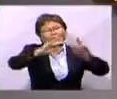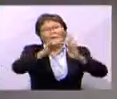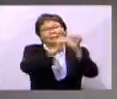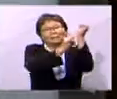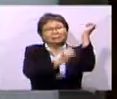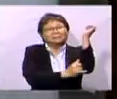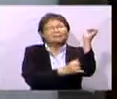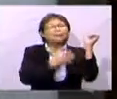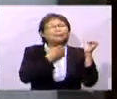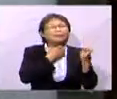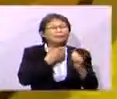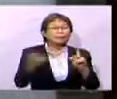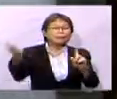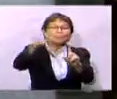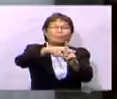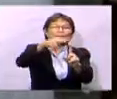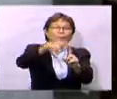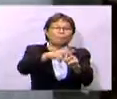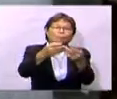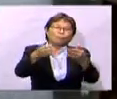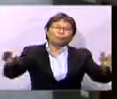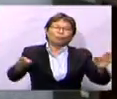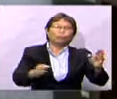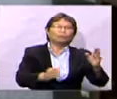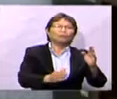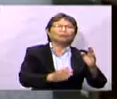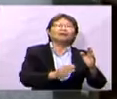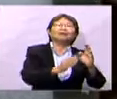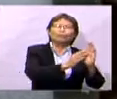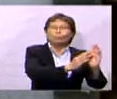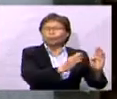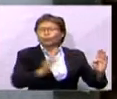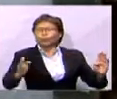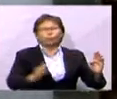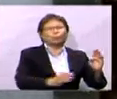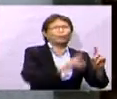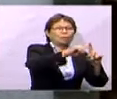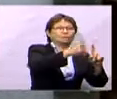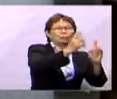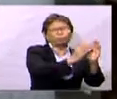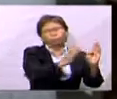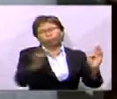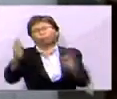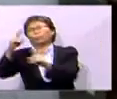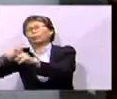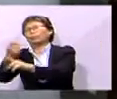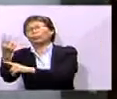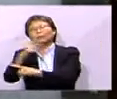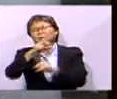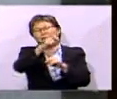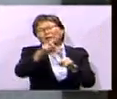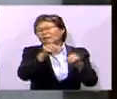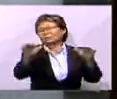Perak. Permohonan ini adalah dibuka sepanjang tahun. Maknanya tak ada tarikh tutup. Cumanya pelajar-pelajar perlu